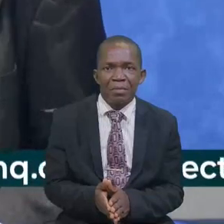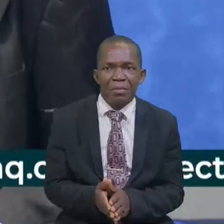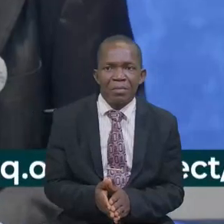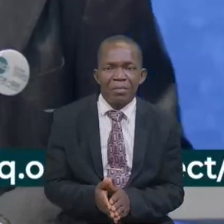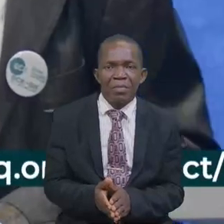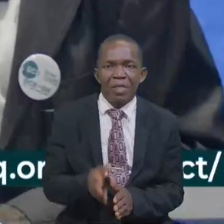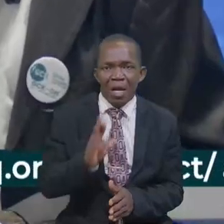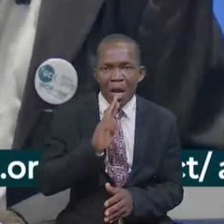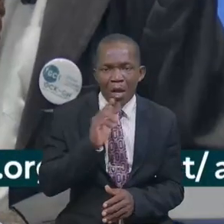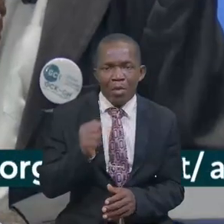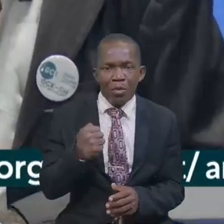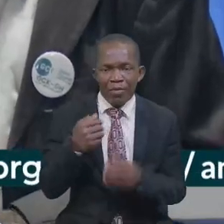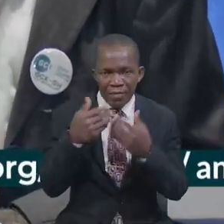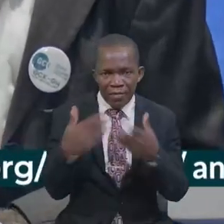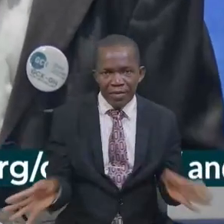Est-ce que vous avez fini?